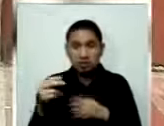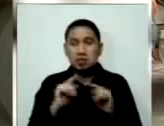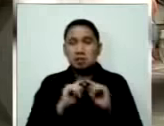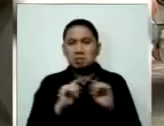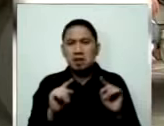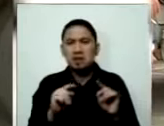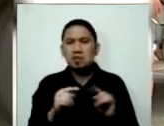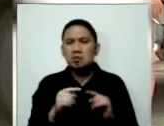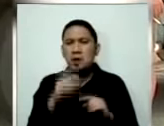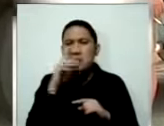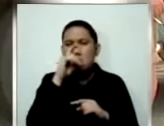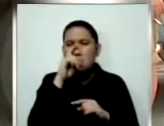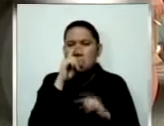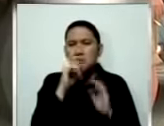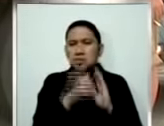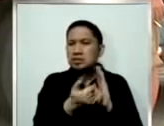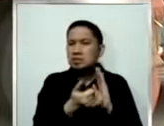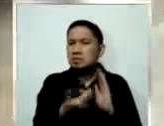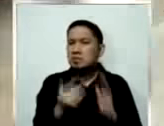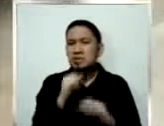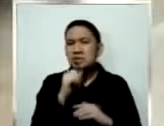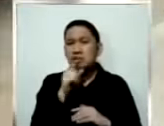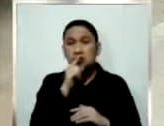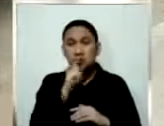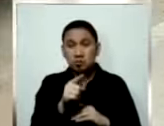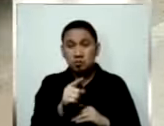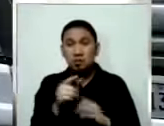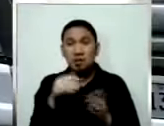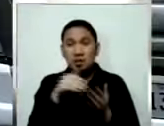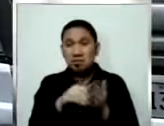jeep, hindi patiyak kung kailan makakapasada. Sabi ng